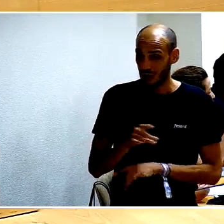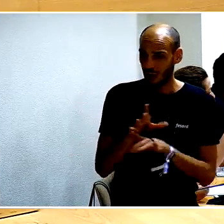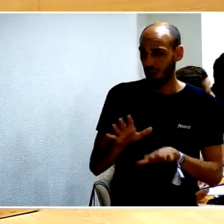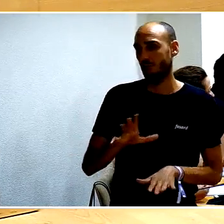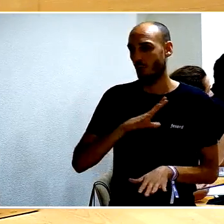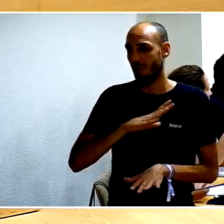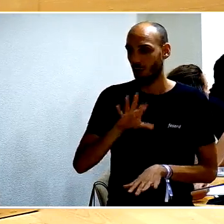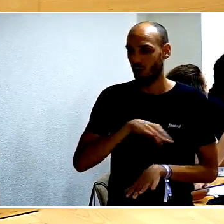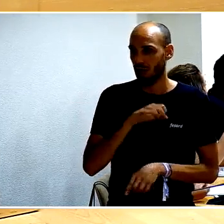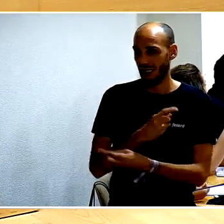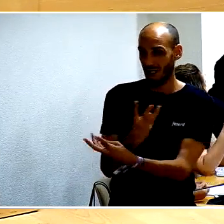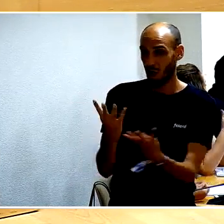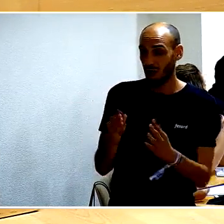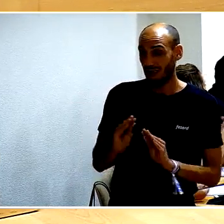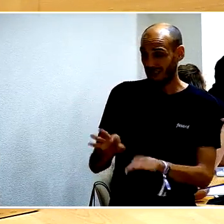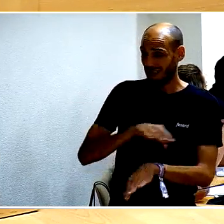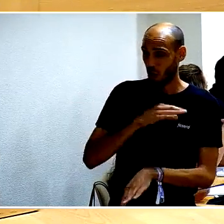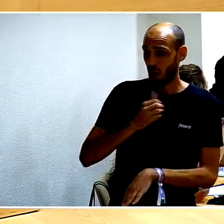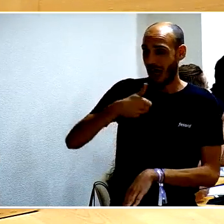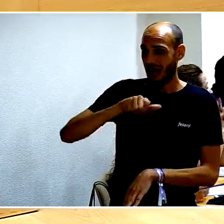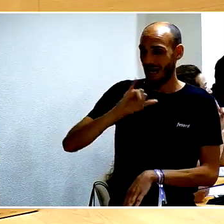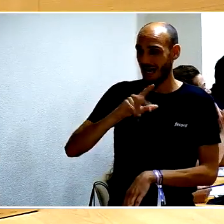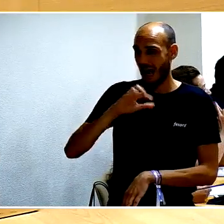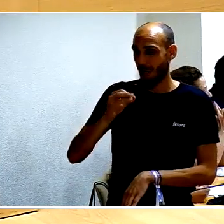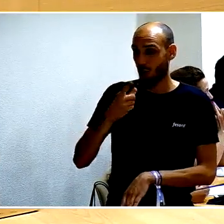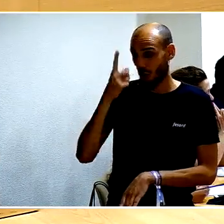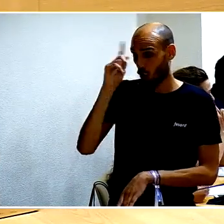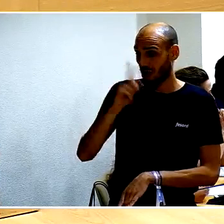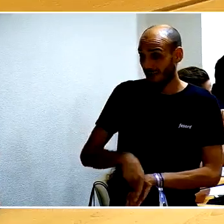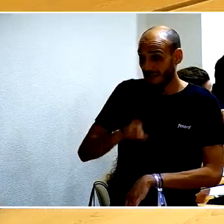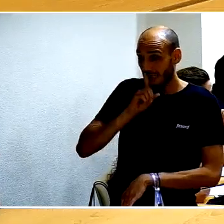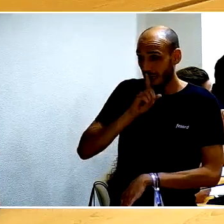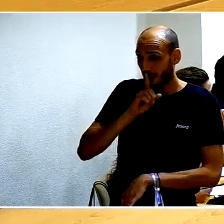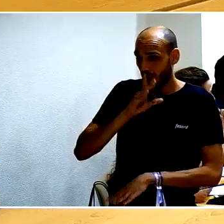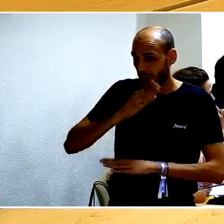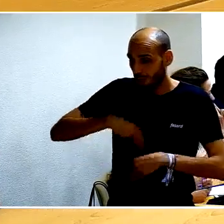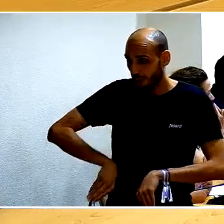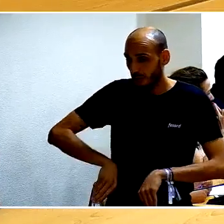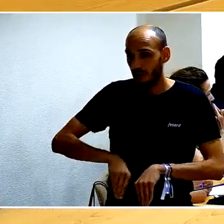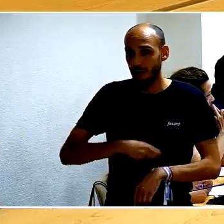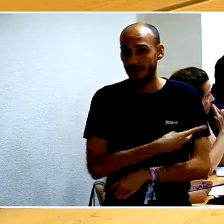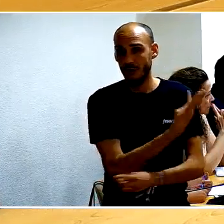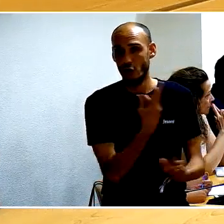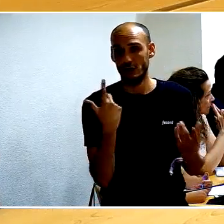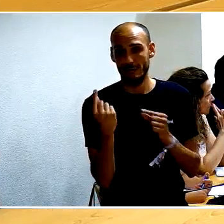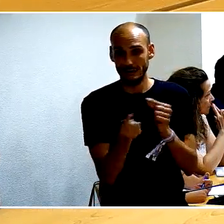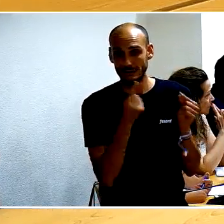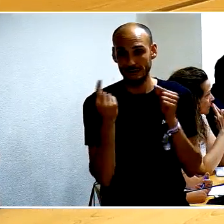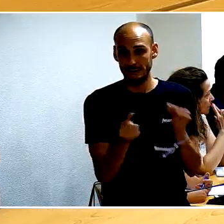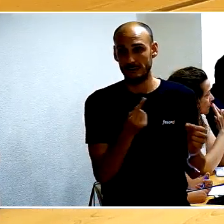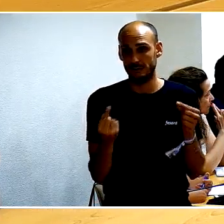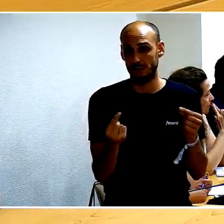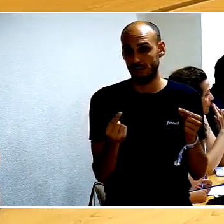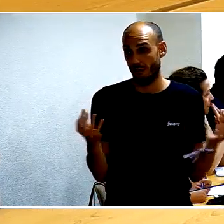vostè, és que senyor Alejandro, si vostè no sap guardar silenci mentre la resta dels membres d'esta corporació estan parlant, pues